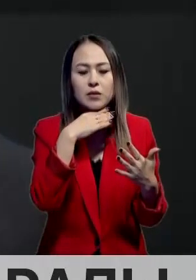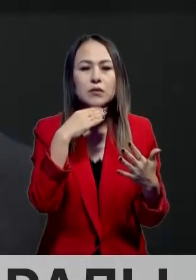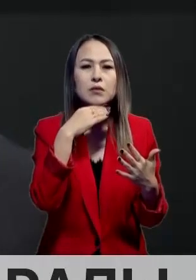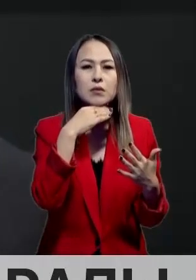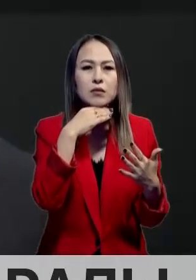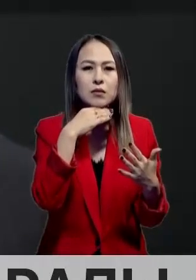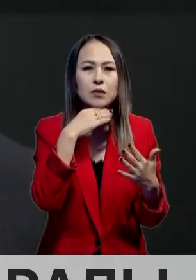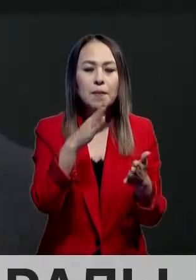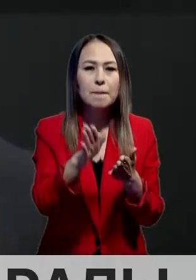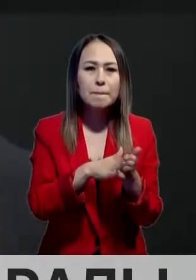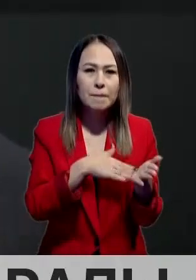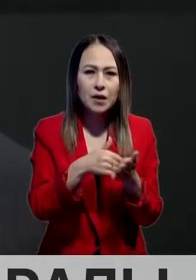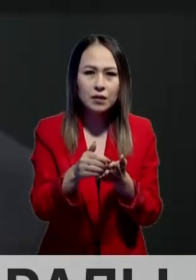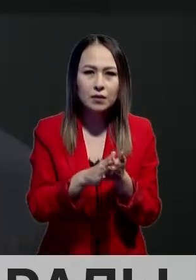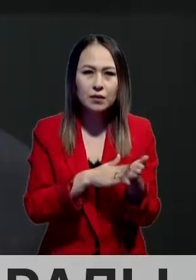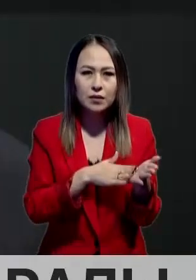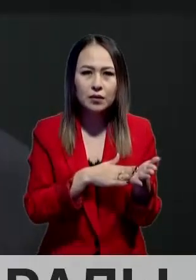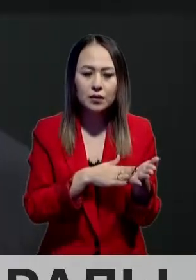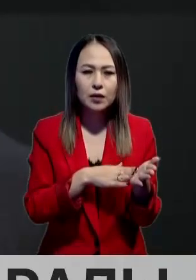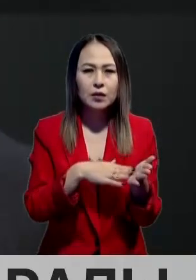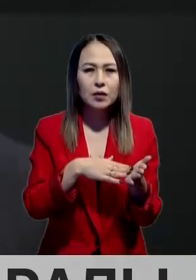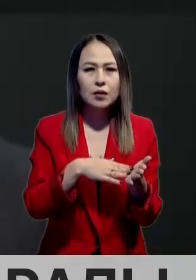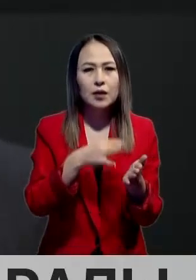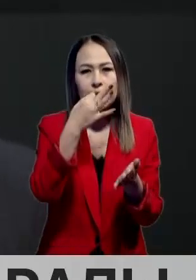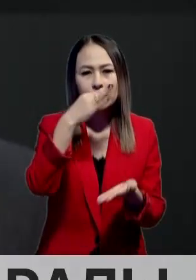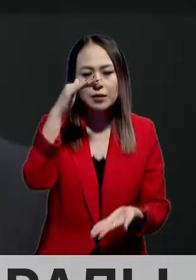өнімдер, май, күнбағыс майы,